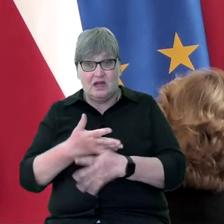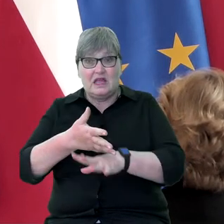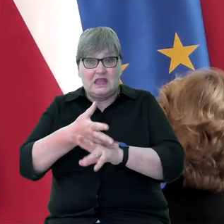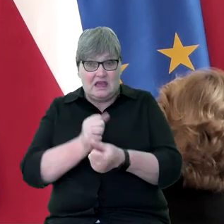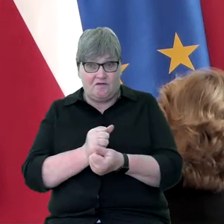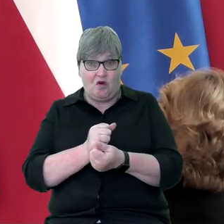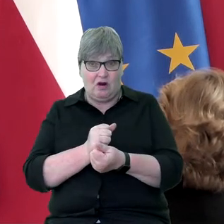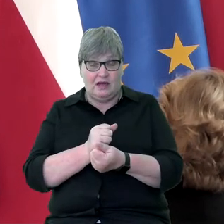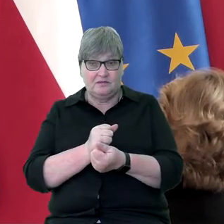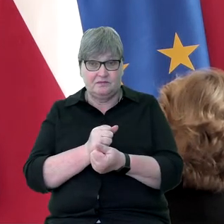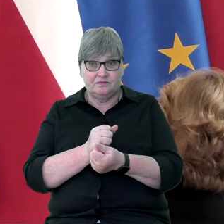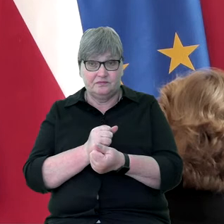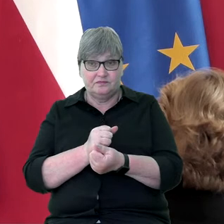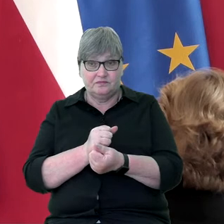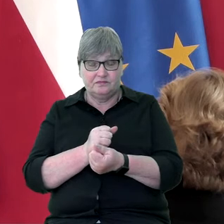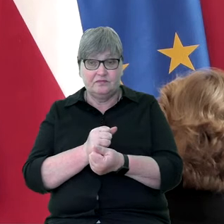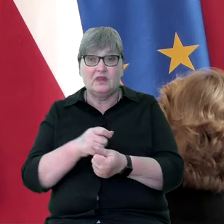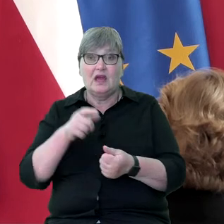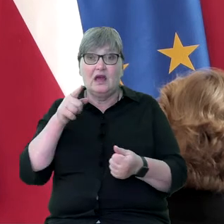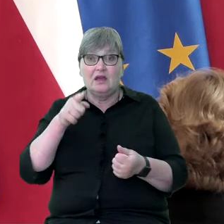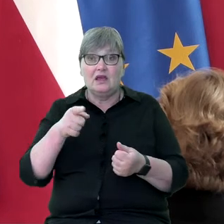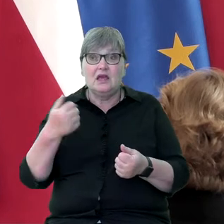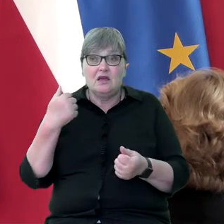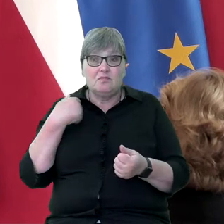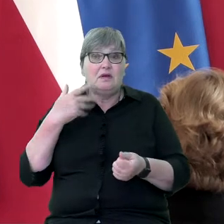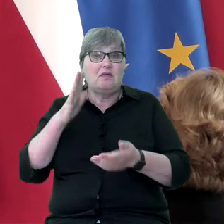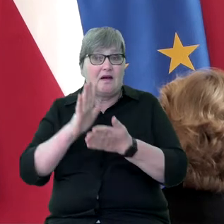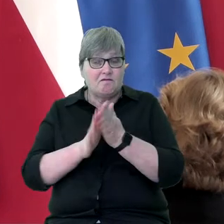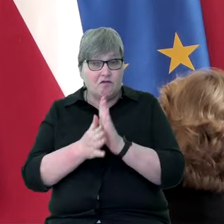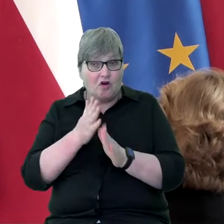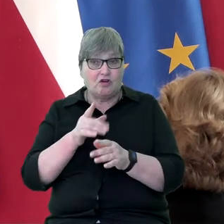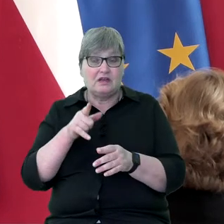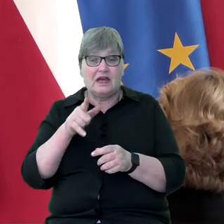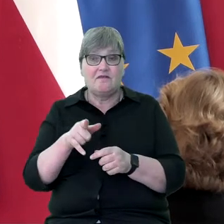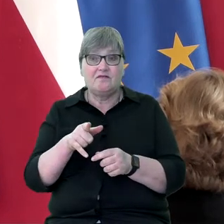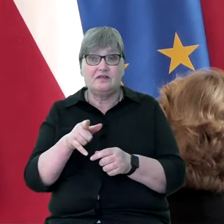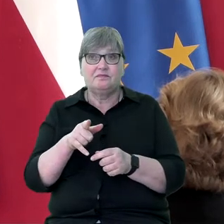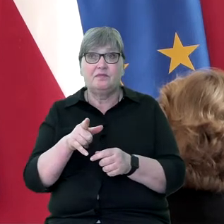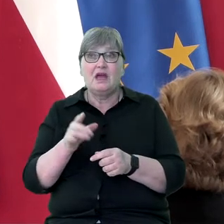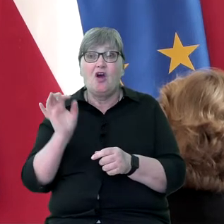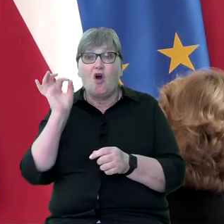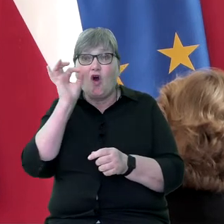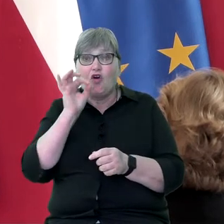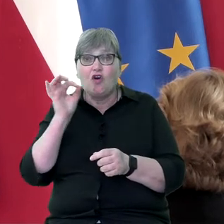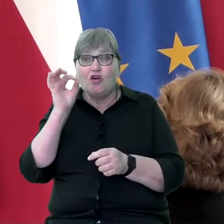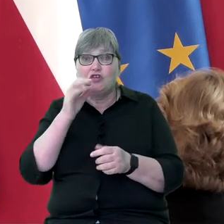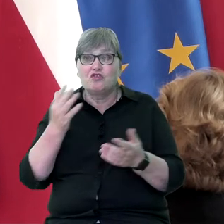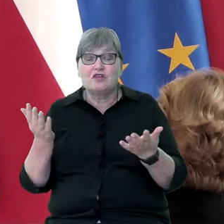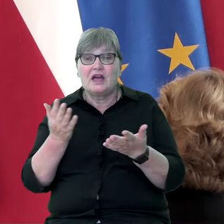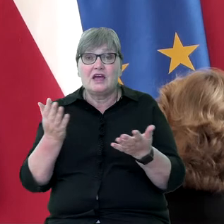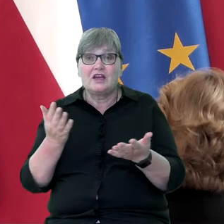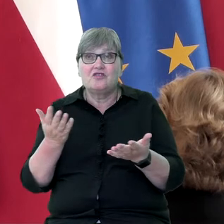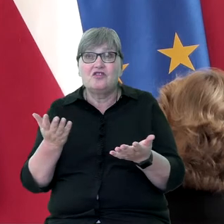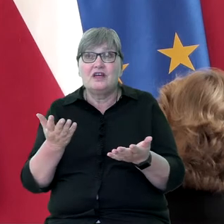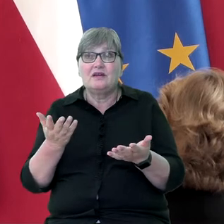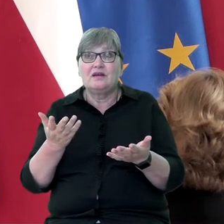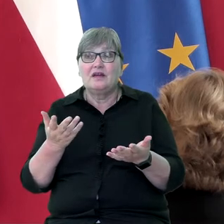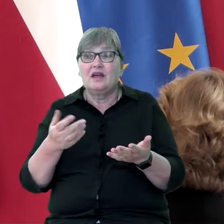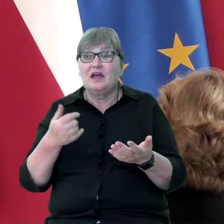w okolicznościach, w których, no można powiedzieć, była też ofiarą takiej propagandy